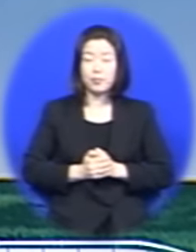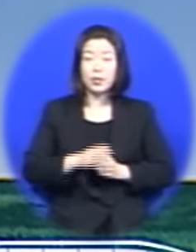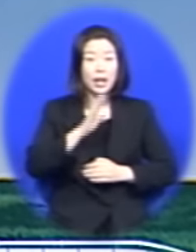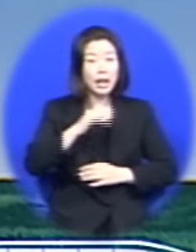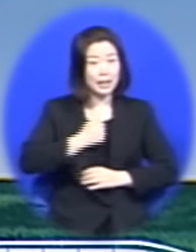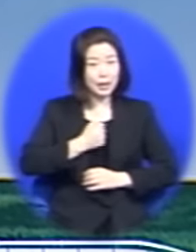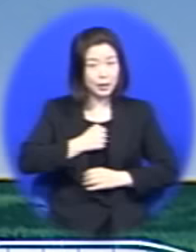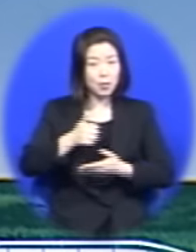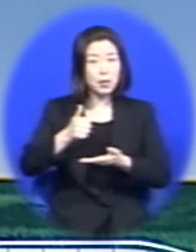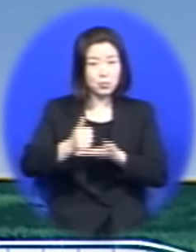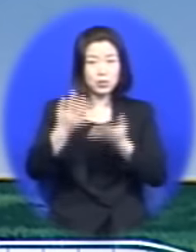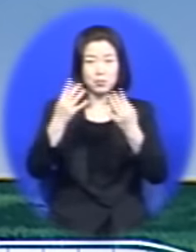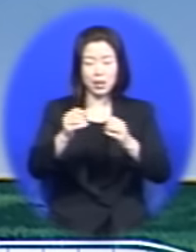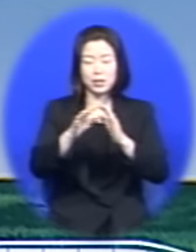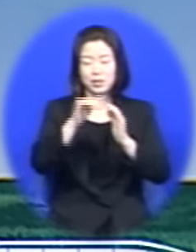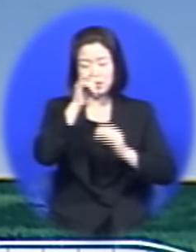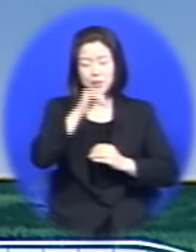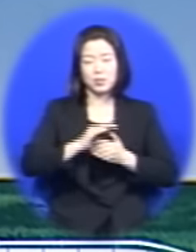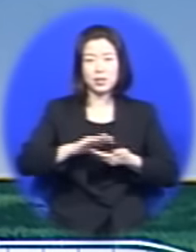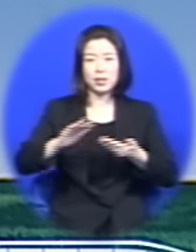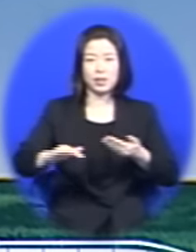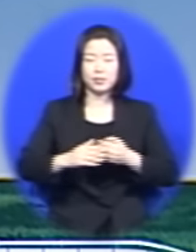참 답답한 분들이 많아요. 네.